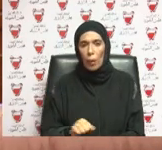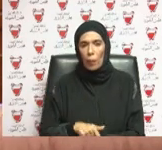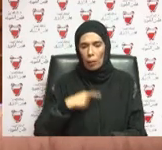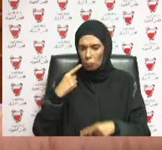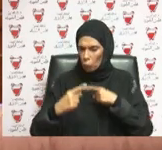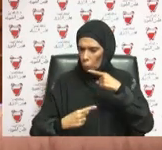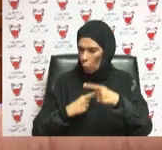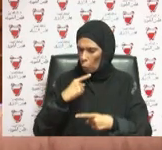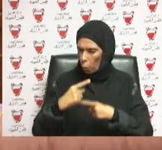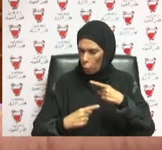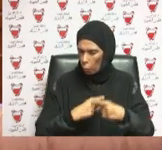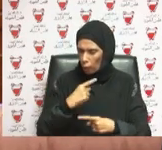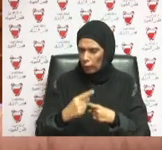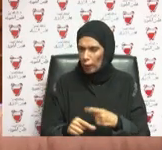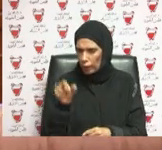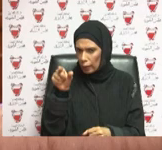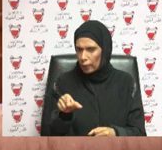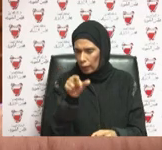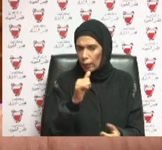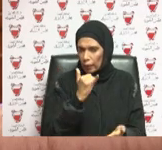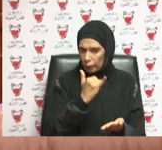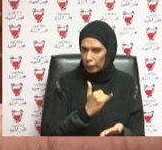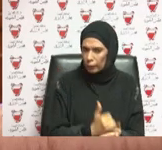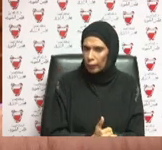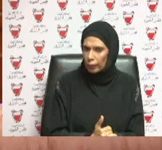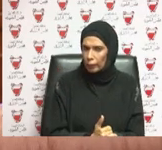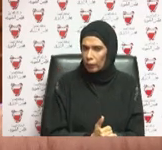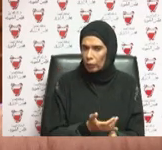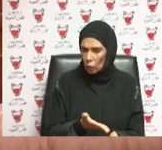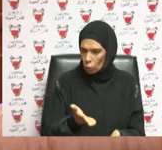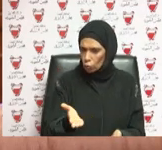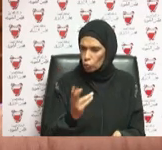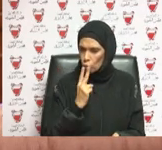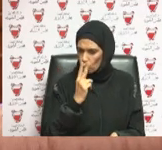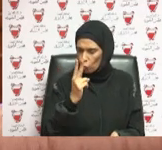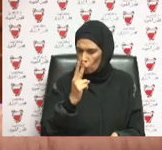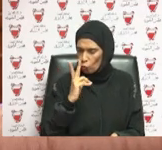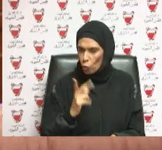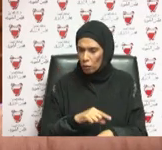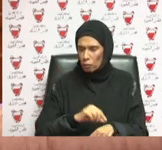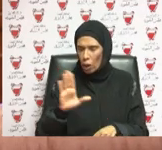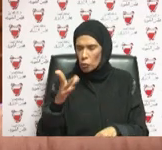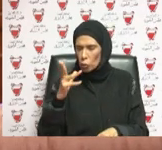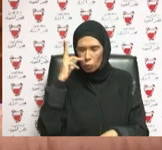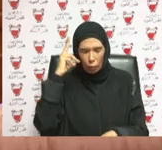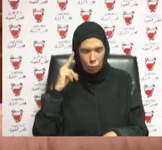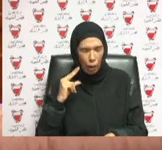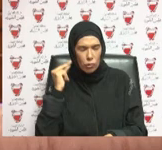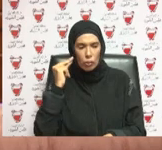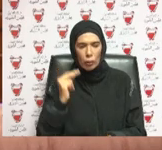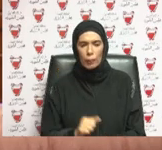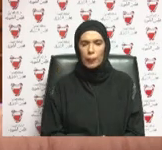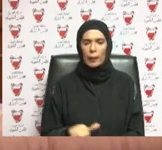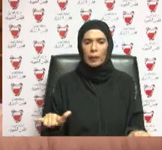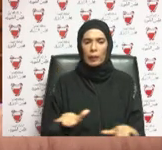المكررة للمسؤولين بالنزول شخصياً للميادين، وكذلك لا نستطيع